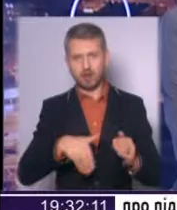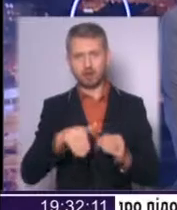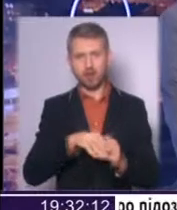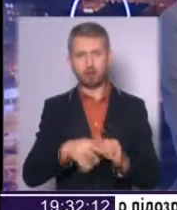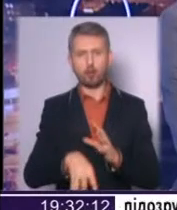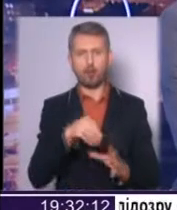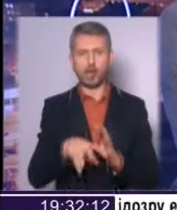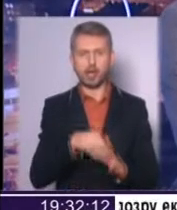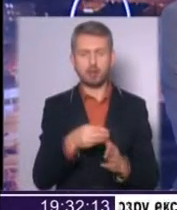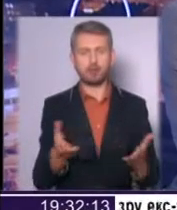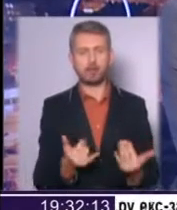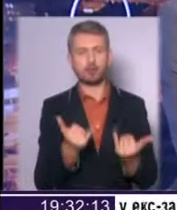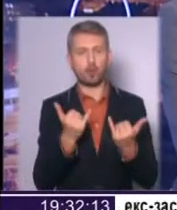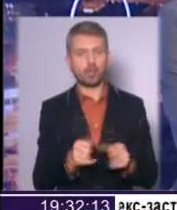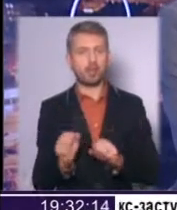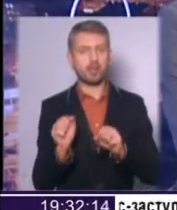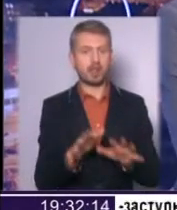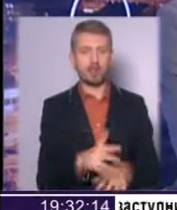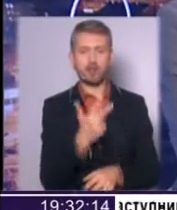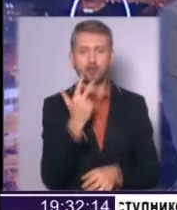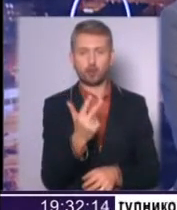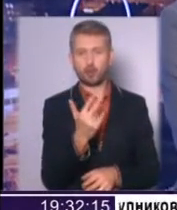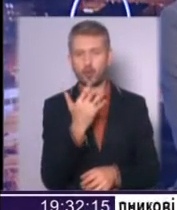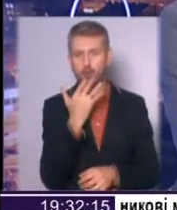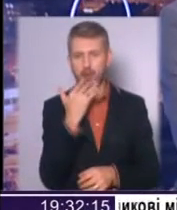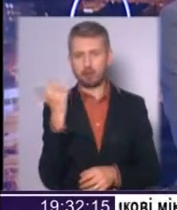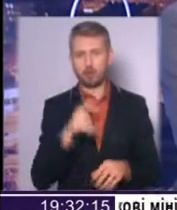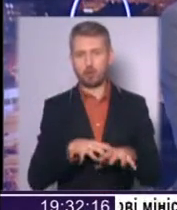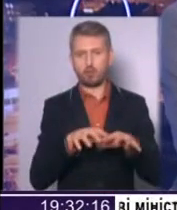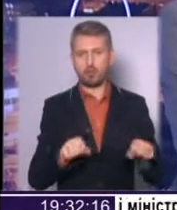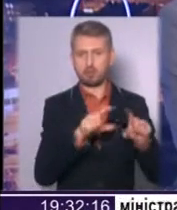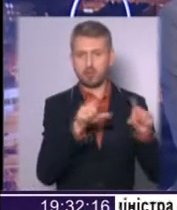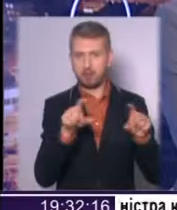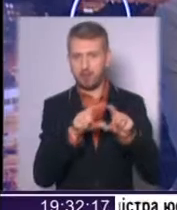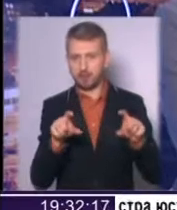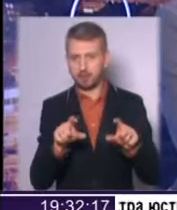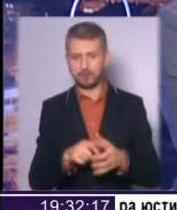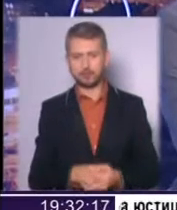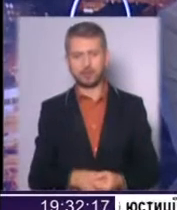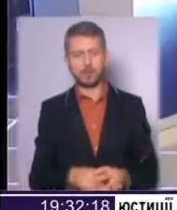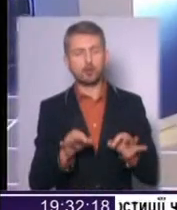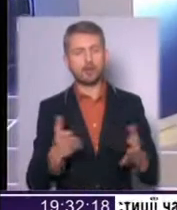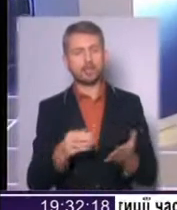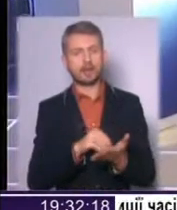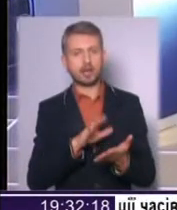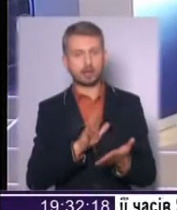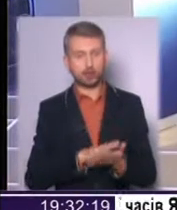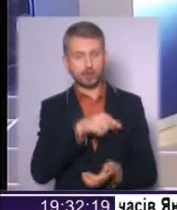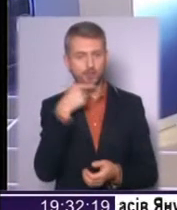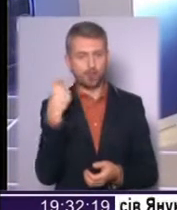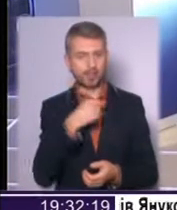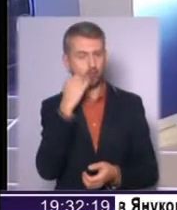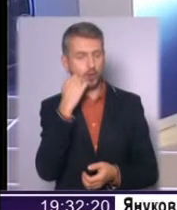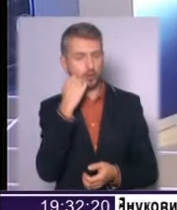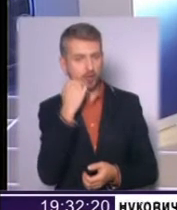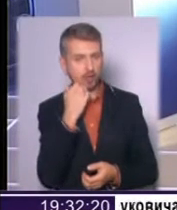про боротьбу з приватними монополіями, чи законопроект, наприклад, той же самий, який я пропонував, який реально